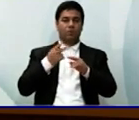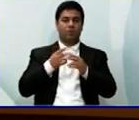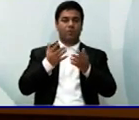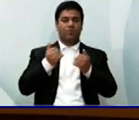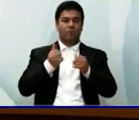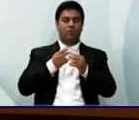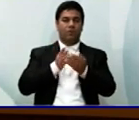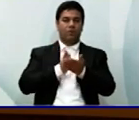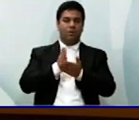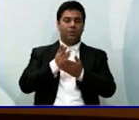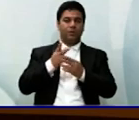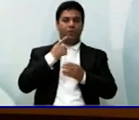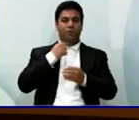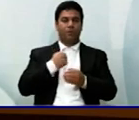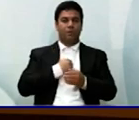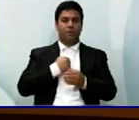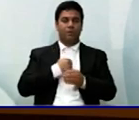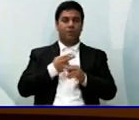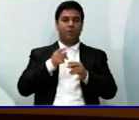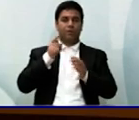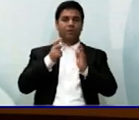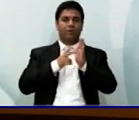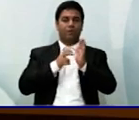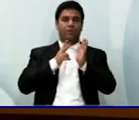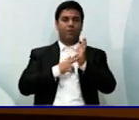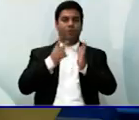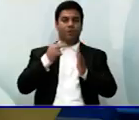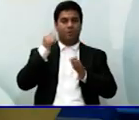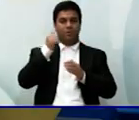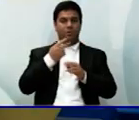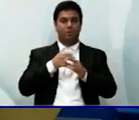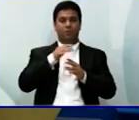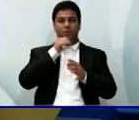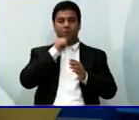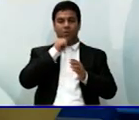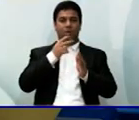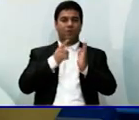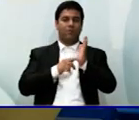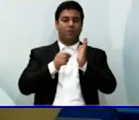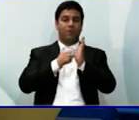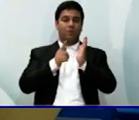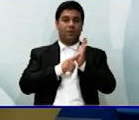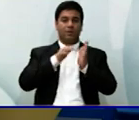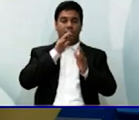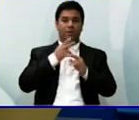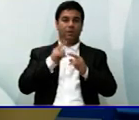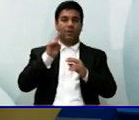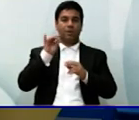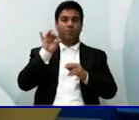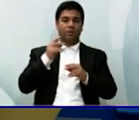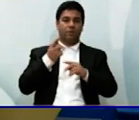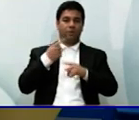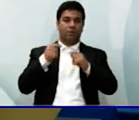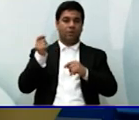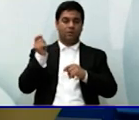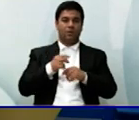военную карьеру. В 1882 году, в возрасте 17 лет, Киплинг возвращается